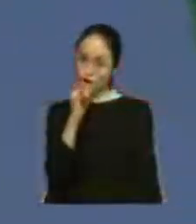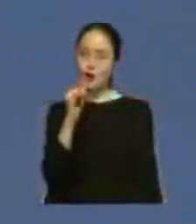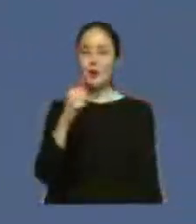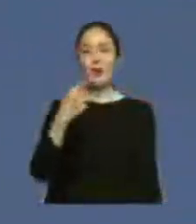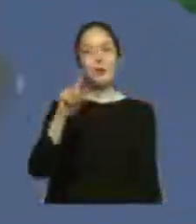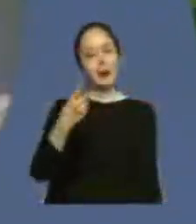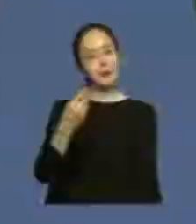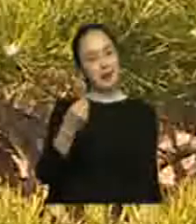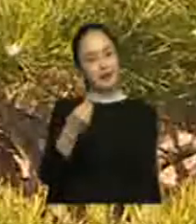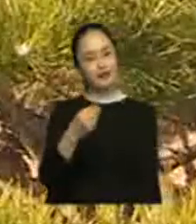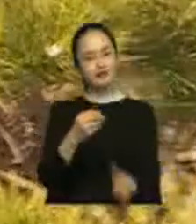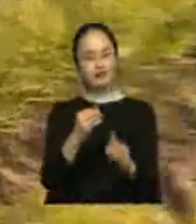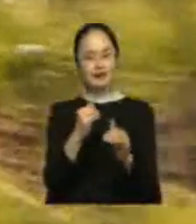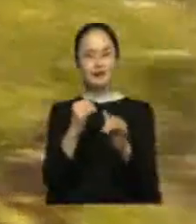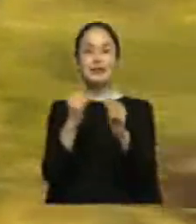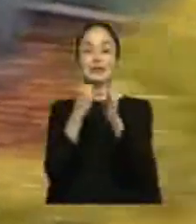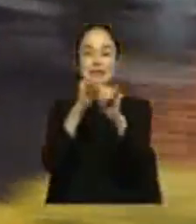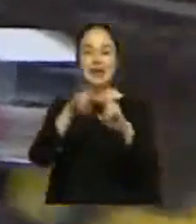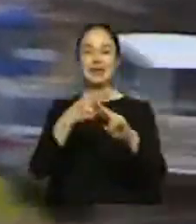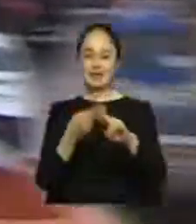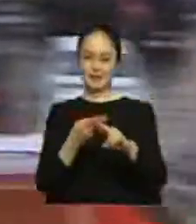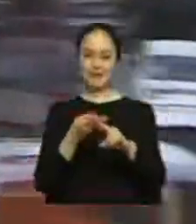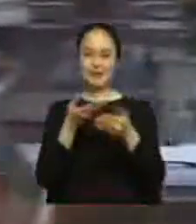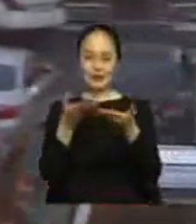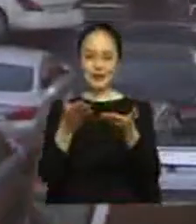30만원의 시 상금을 수여합니다